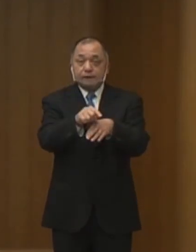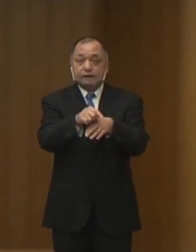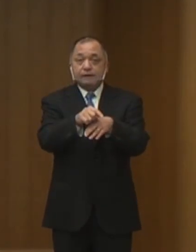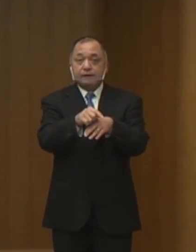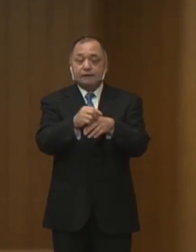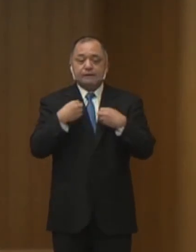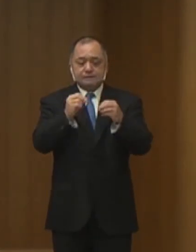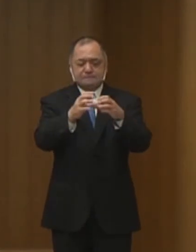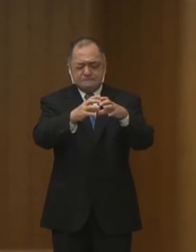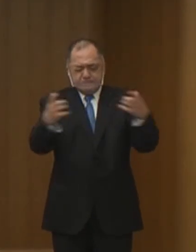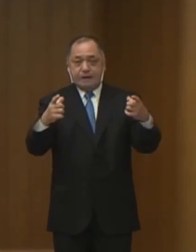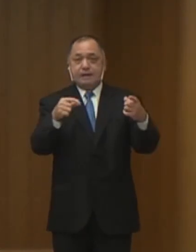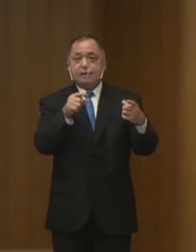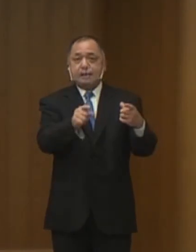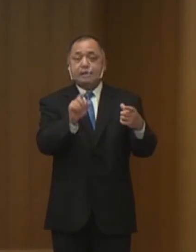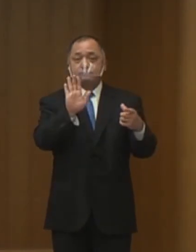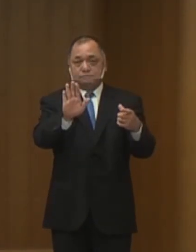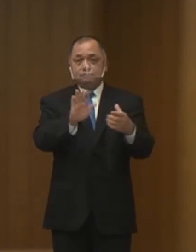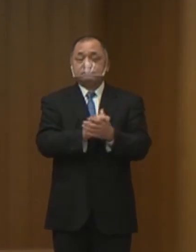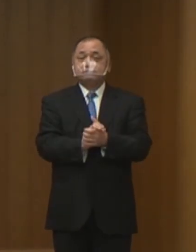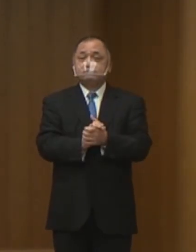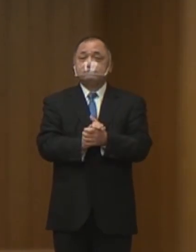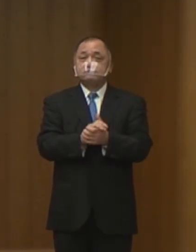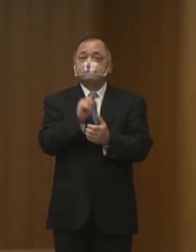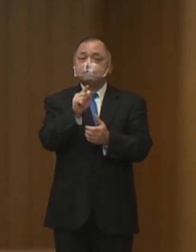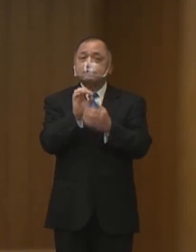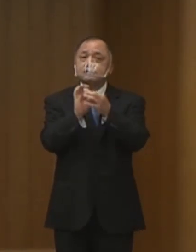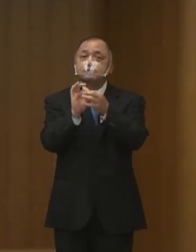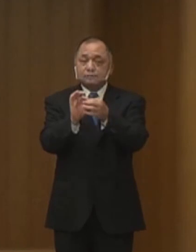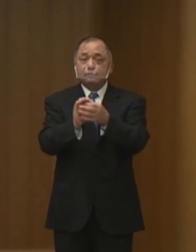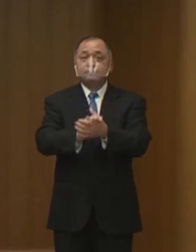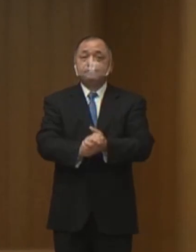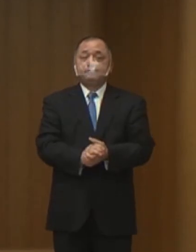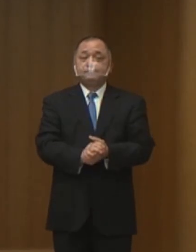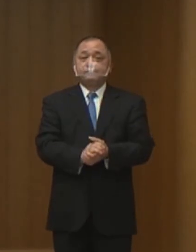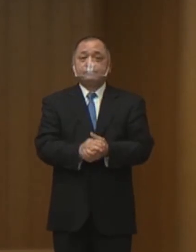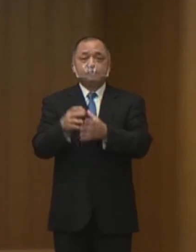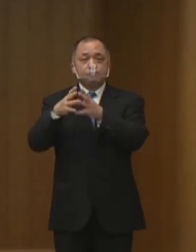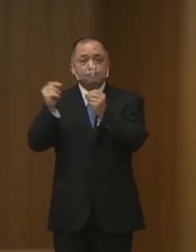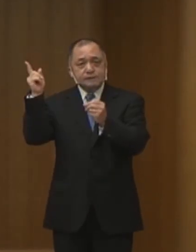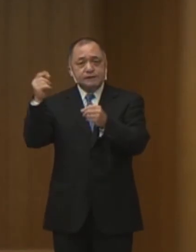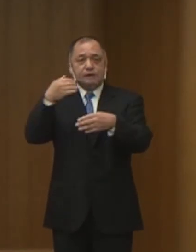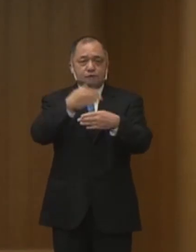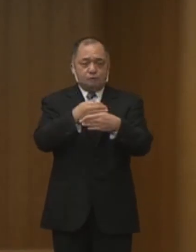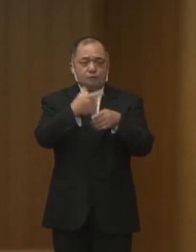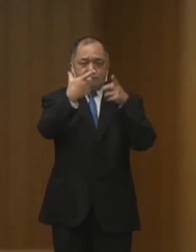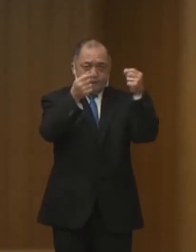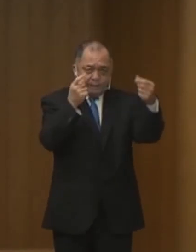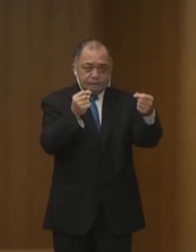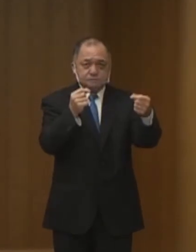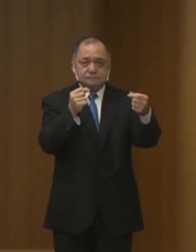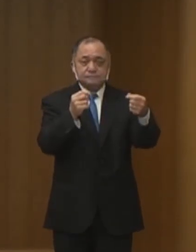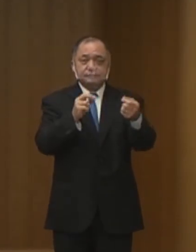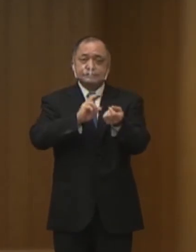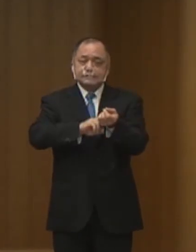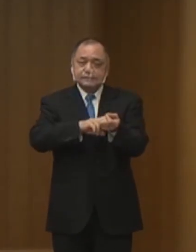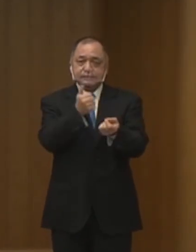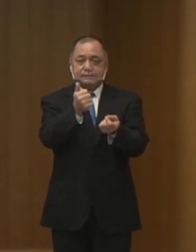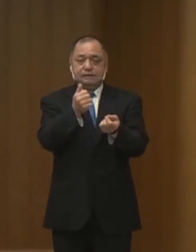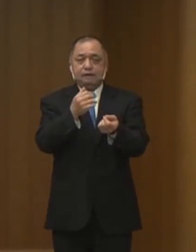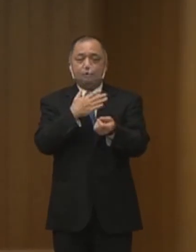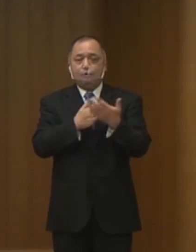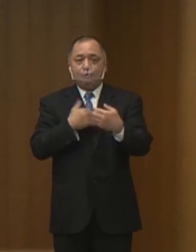染が発生をしたわけでありますけれども、これに対しましては国や道、大学等から医師、保健師、